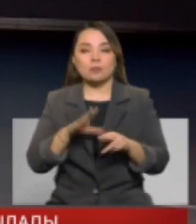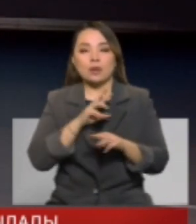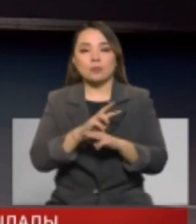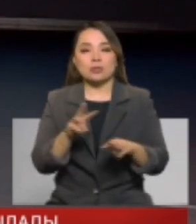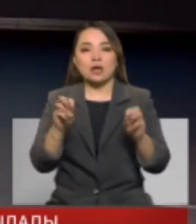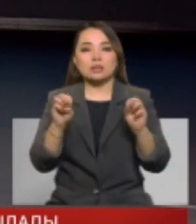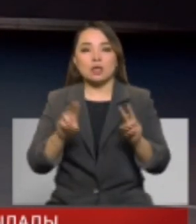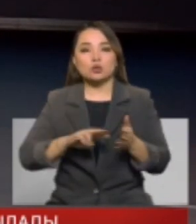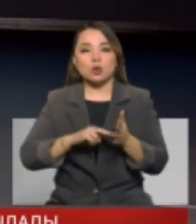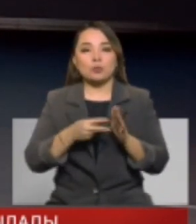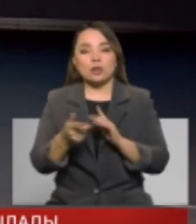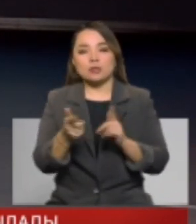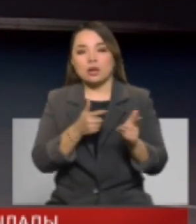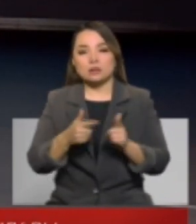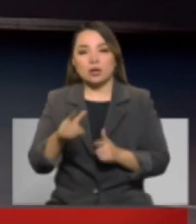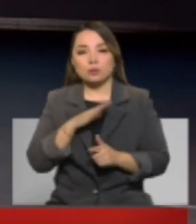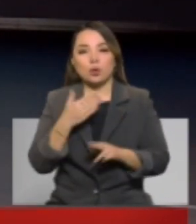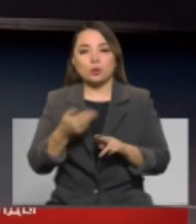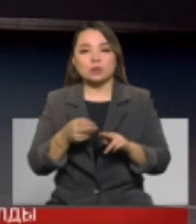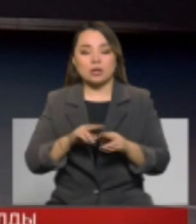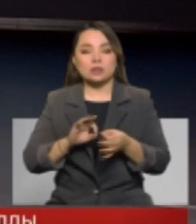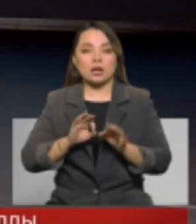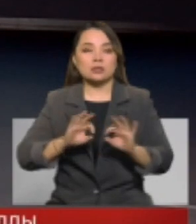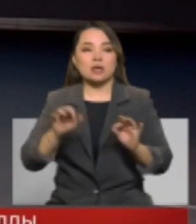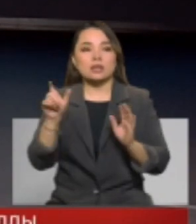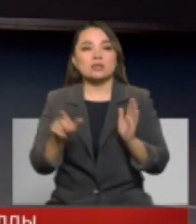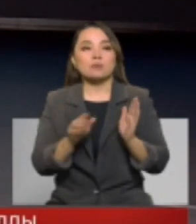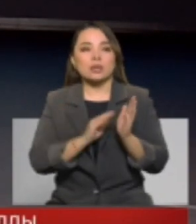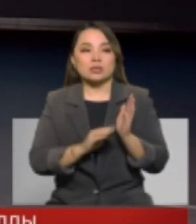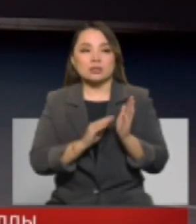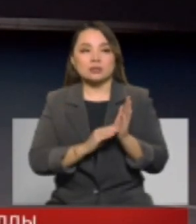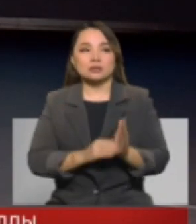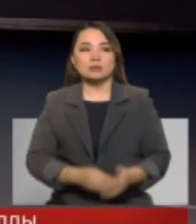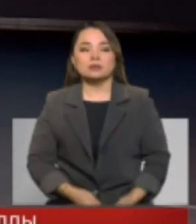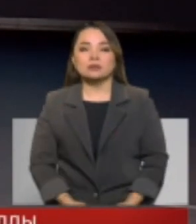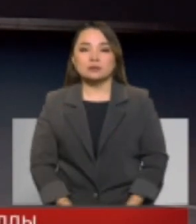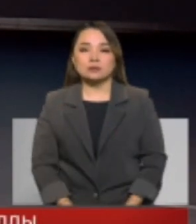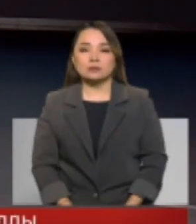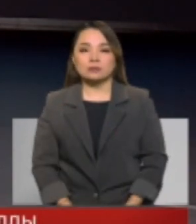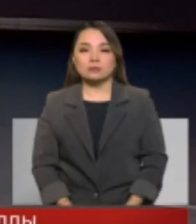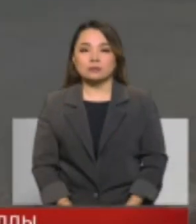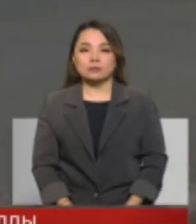министрлік арнайы жоспарды әзірлеп қойған. Оңғар Алпысбайұлы толықтырып айтады.